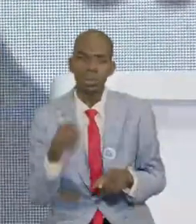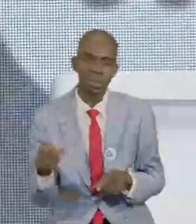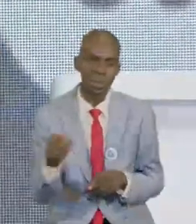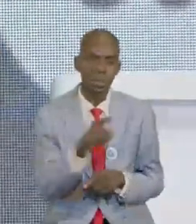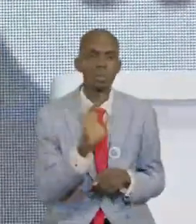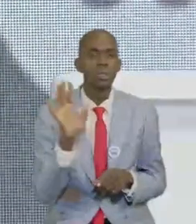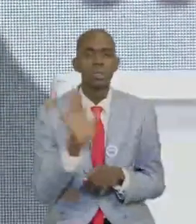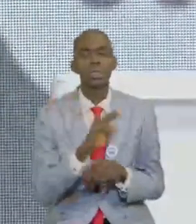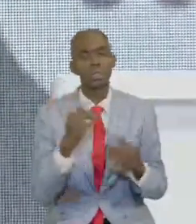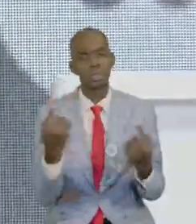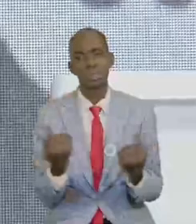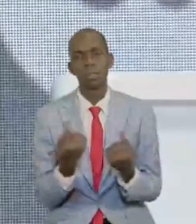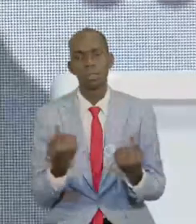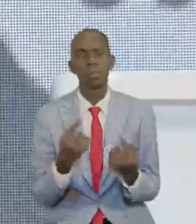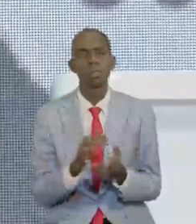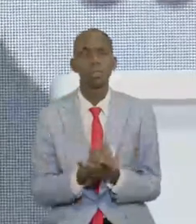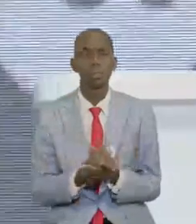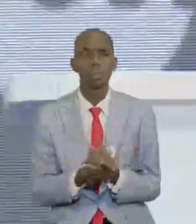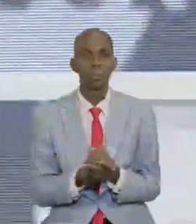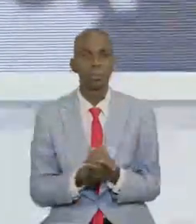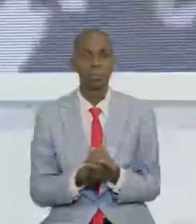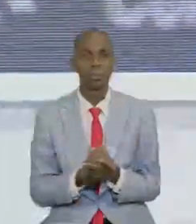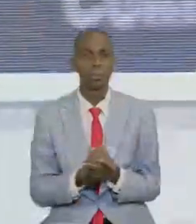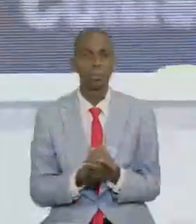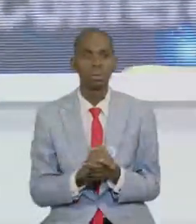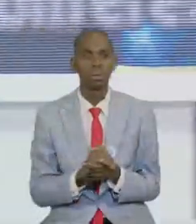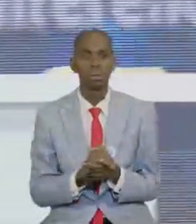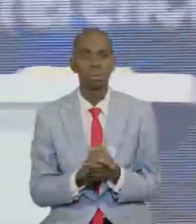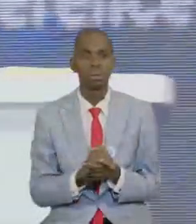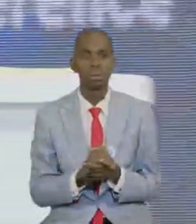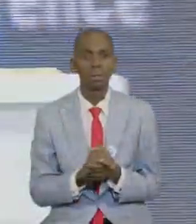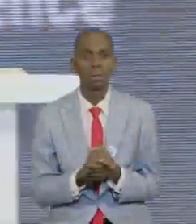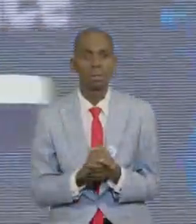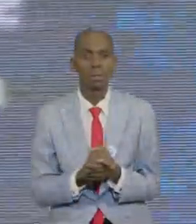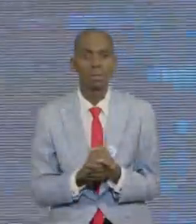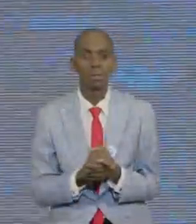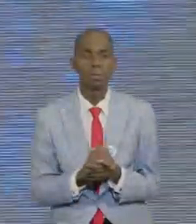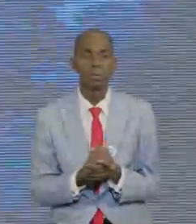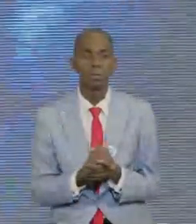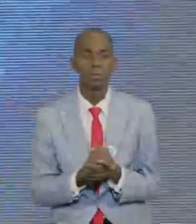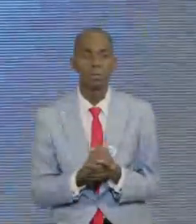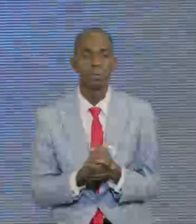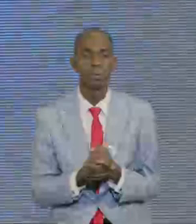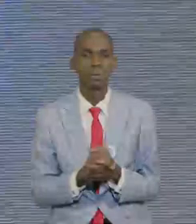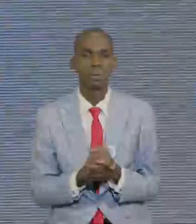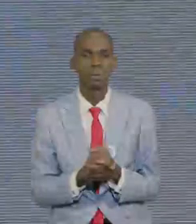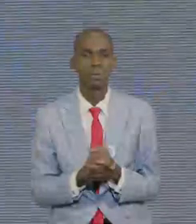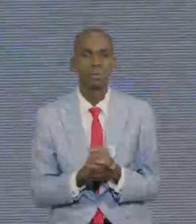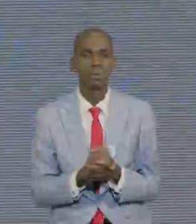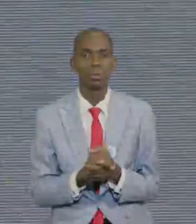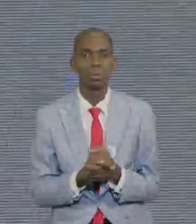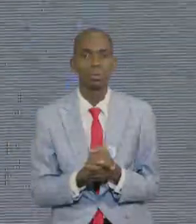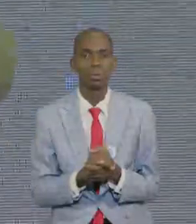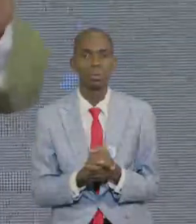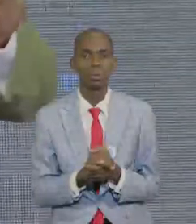their transgression. Si tu veux avoir la puissance pour déclarer leur transformation, il te faut la puissance pour déclarer et annoncer